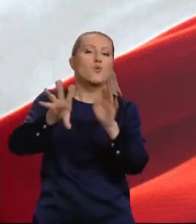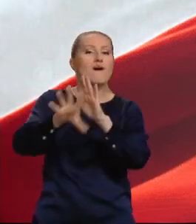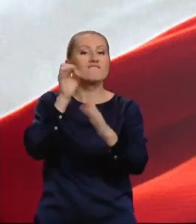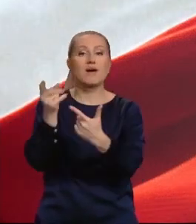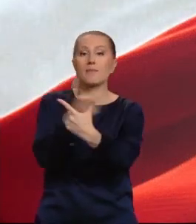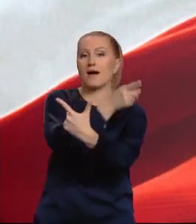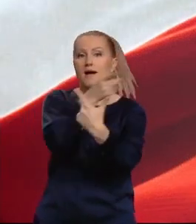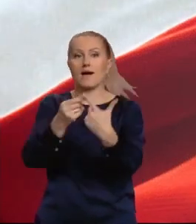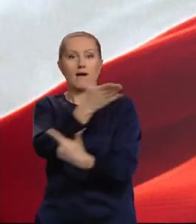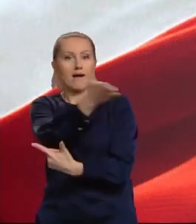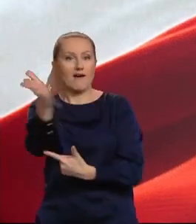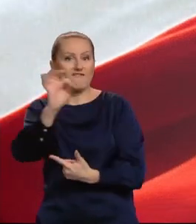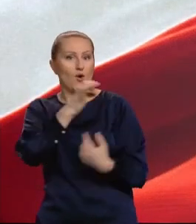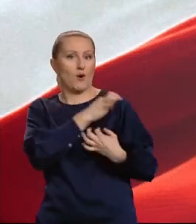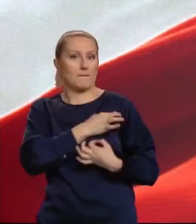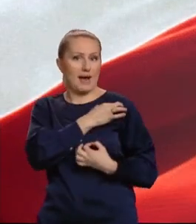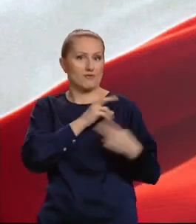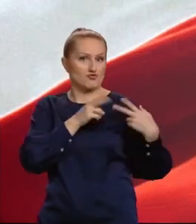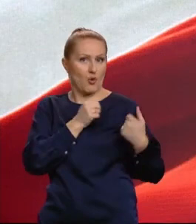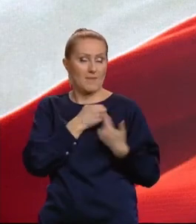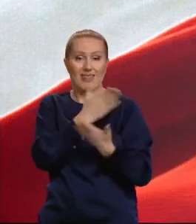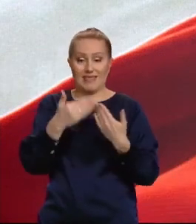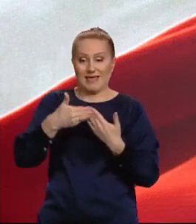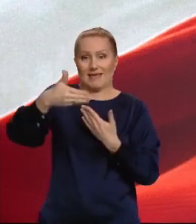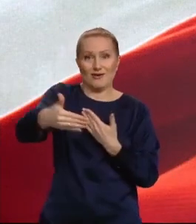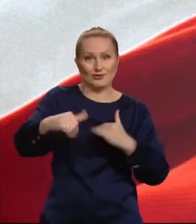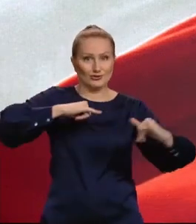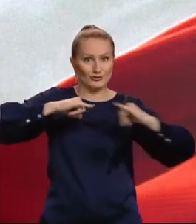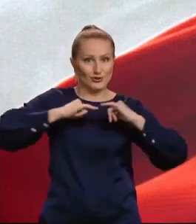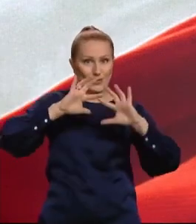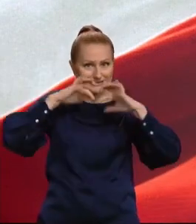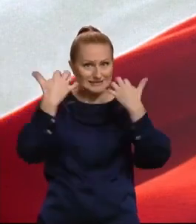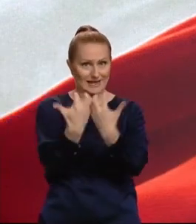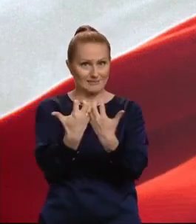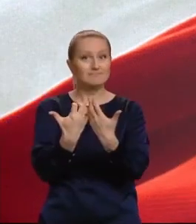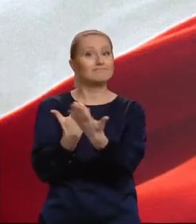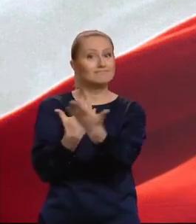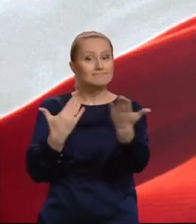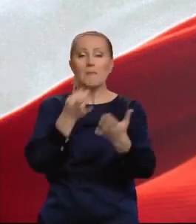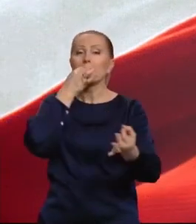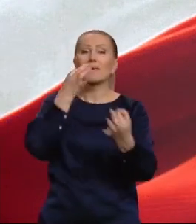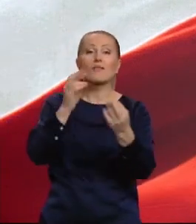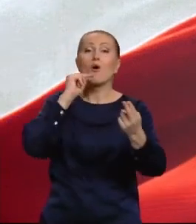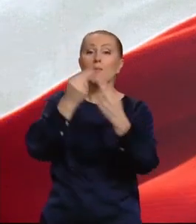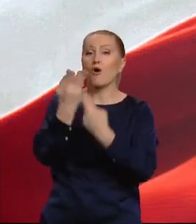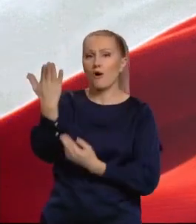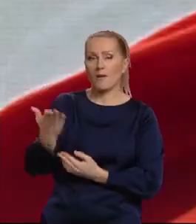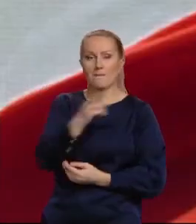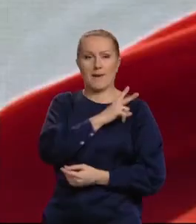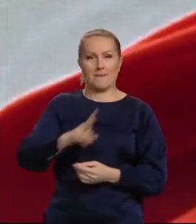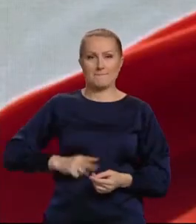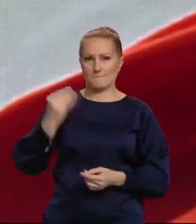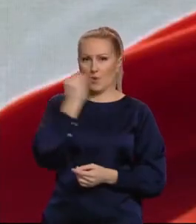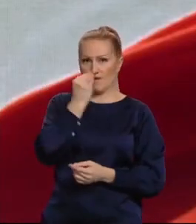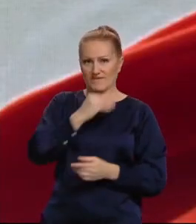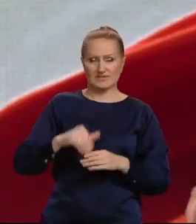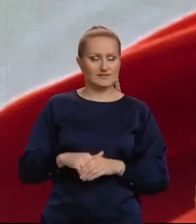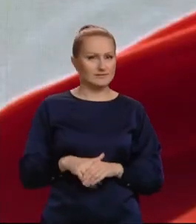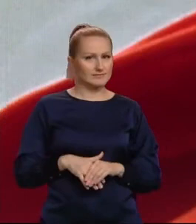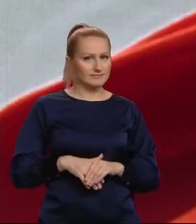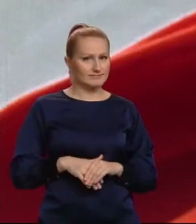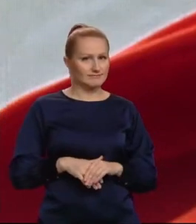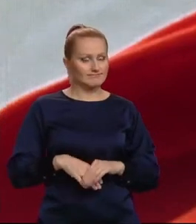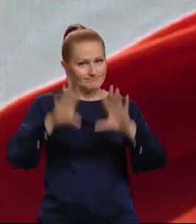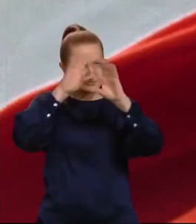prezentuje Państwa Komitet w perspektywie następnej kadencji Sejmu? Na pytanie odpowiada teraz Mateusz Morawiecki. Szanowni